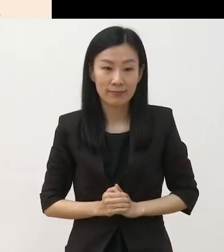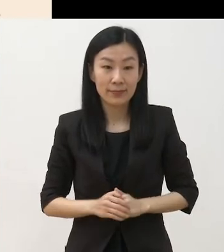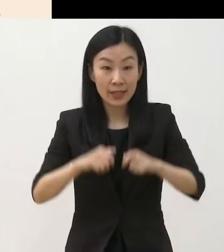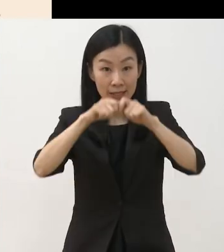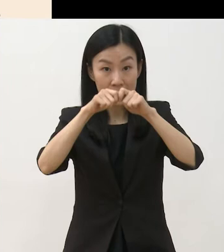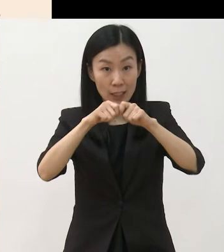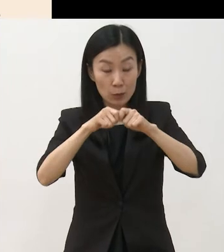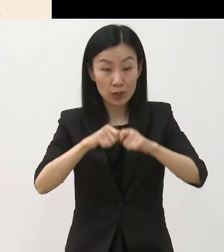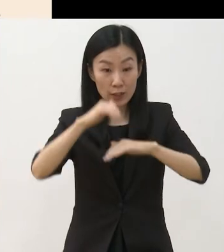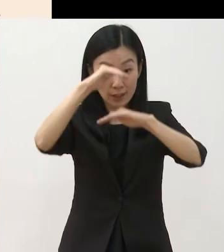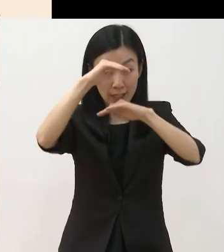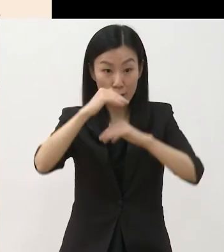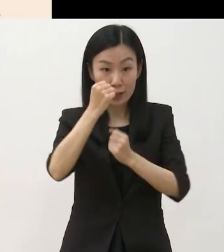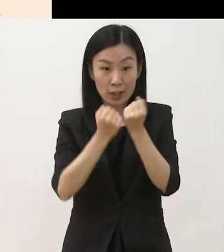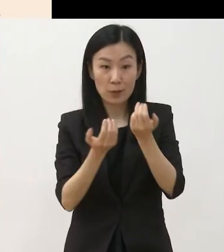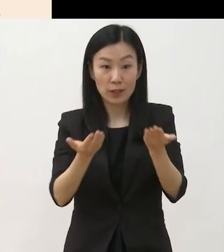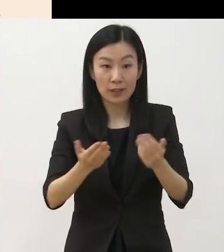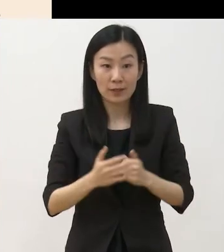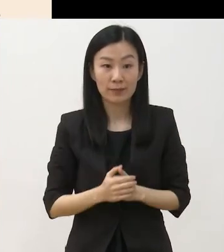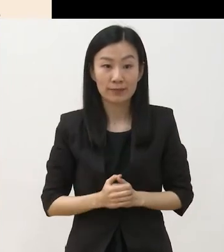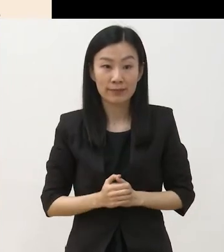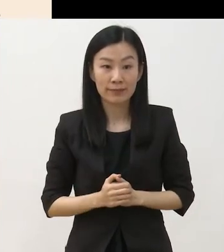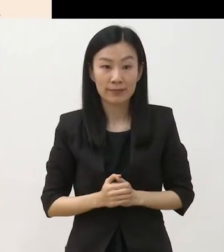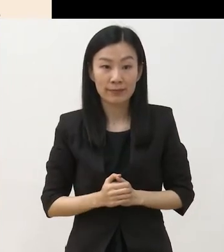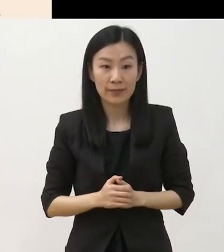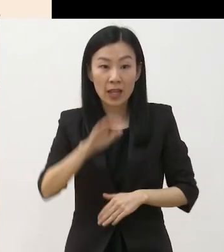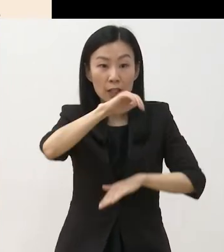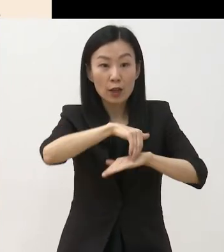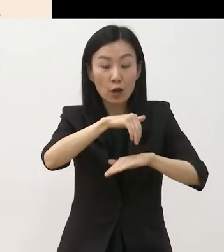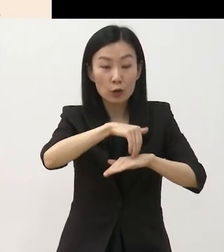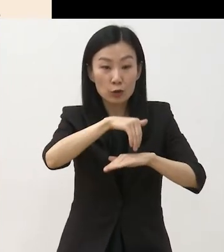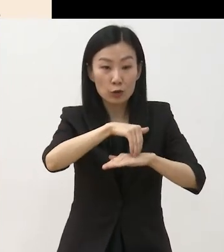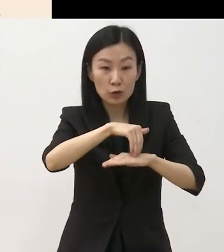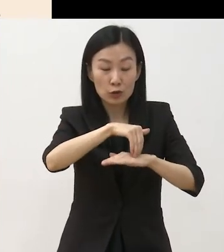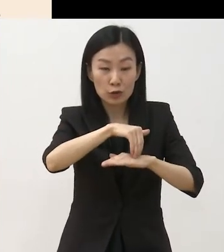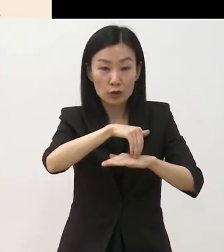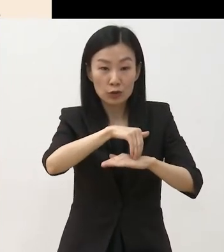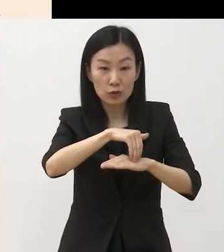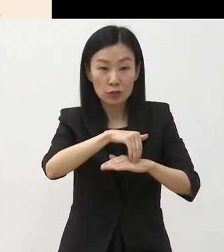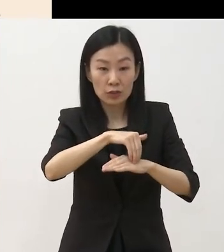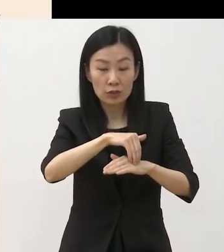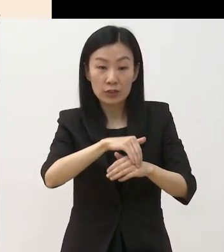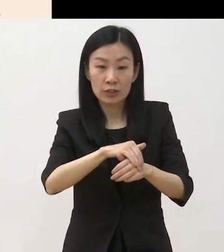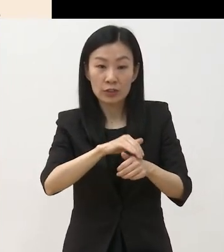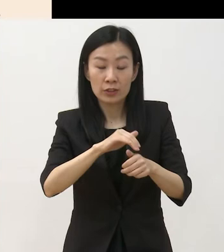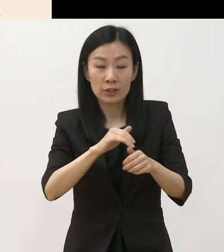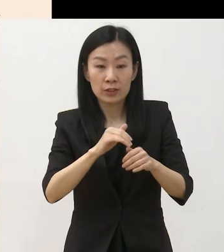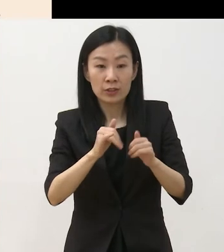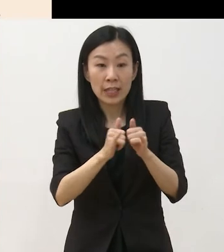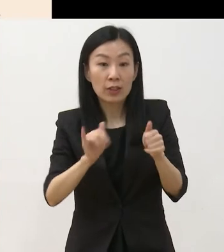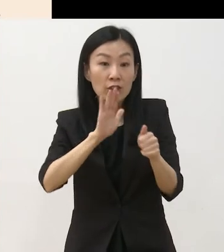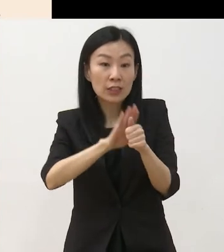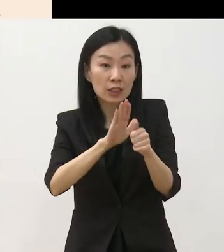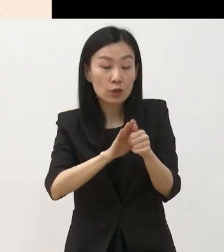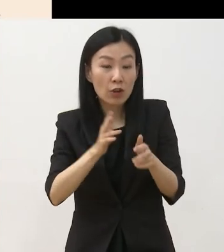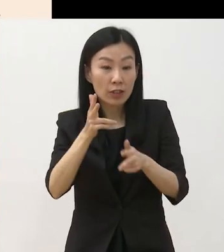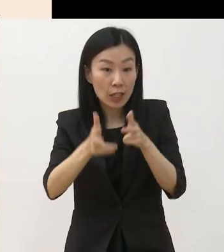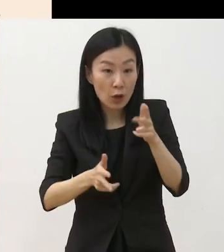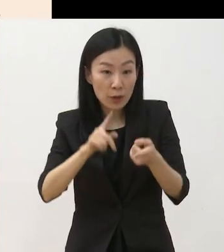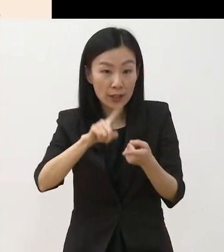세부적인 사안들을 좀 말씀드리겠습니다. 연수단원 지원 사업의 그 주요 사항으로서는 이 사업들이 그